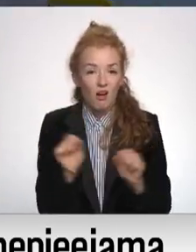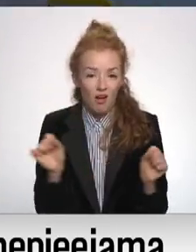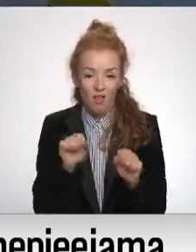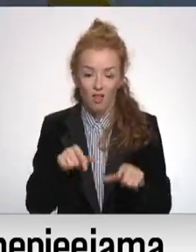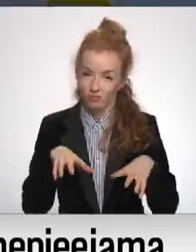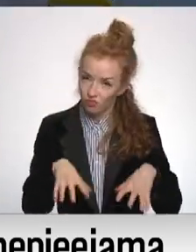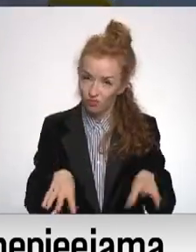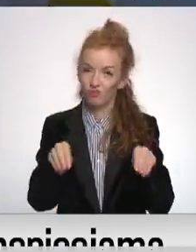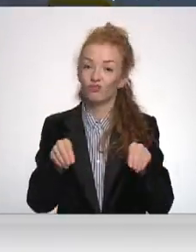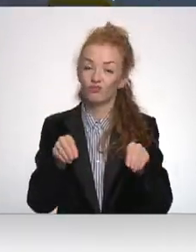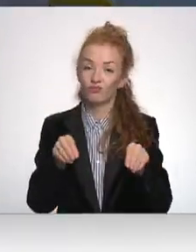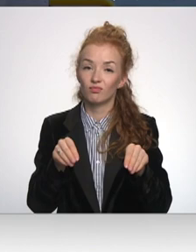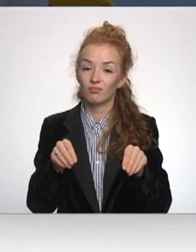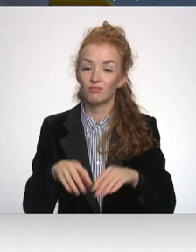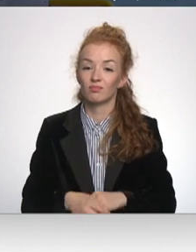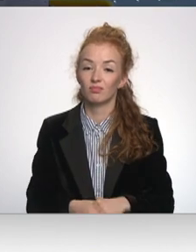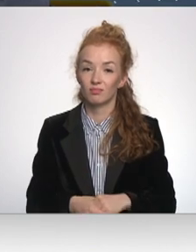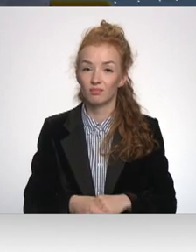tas notiktu.